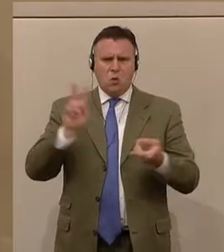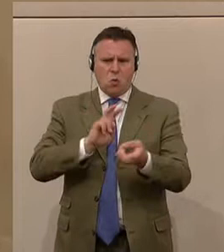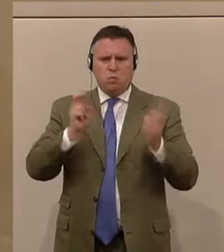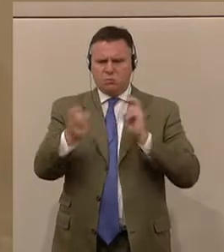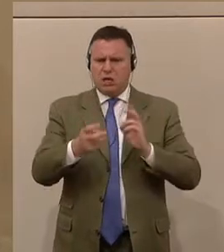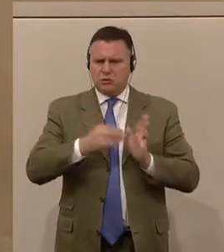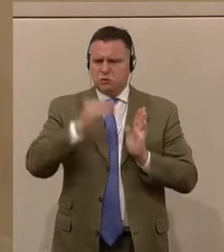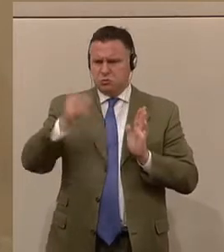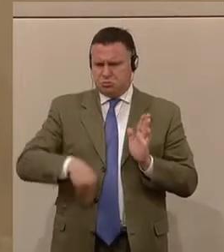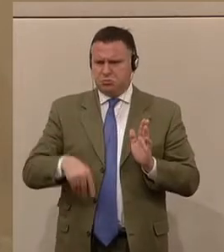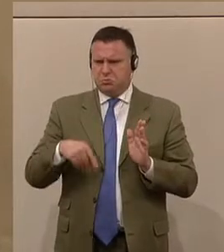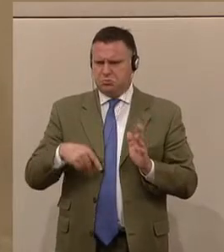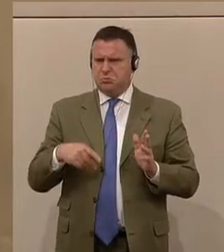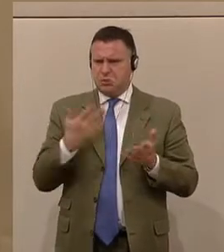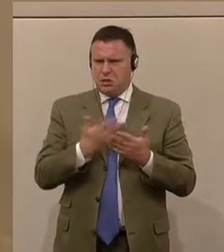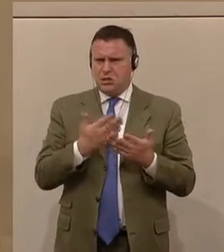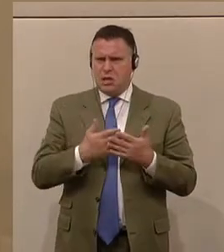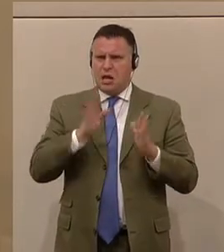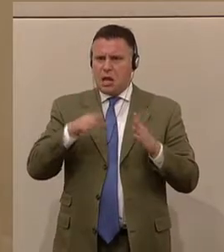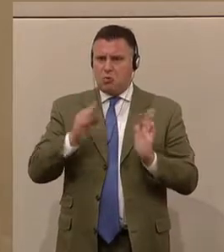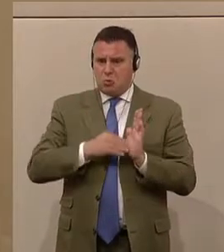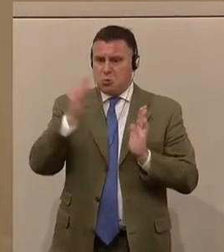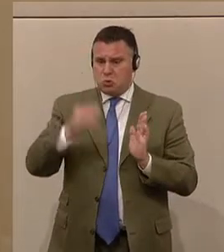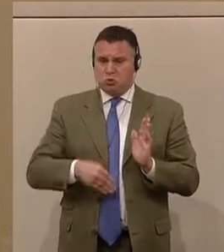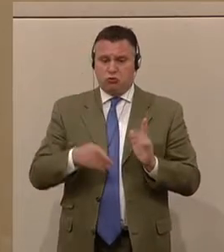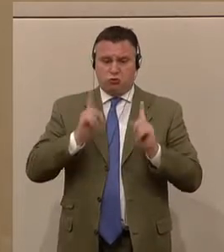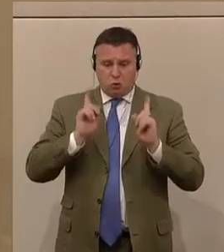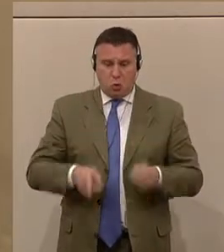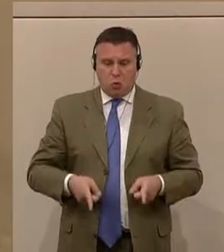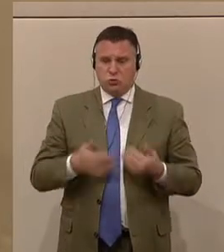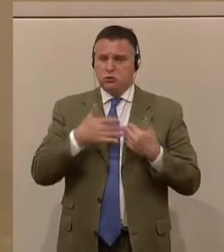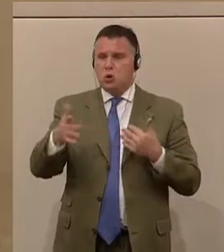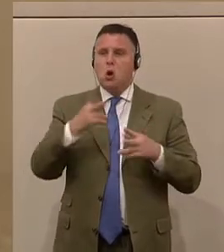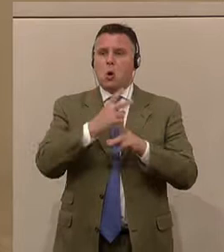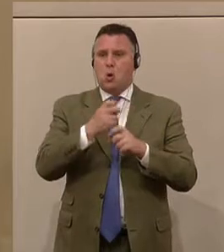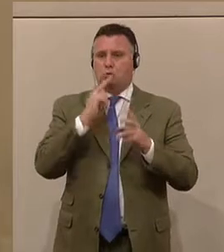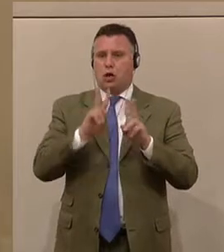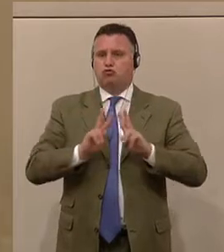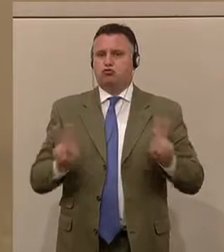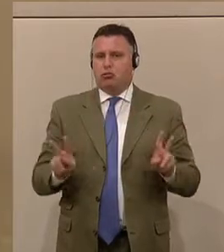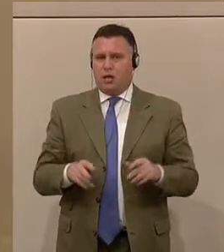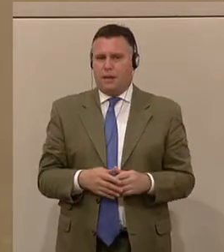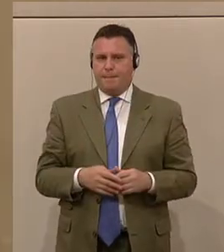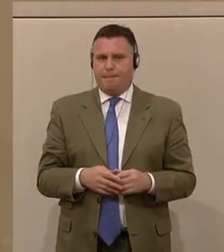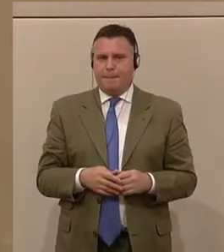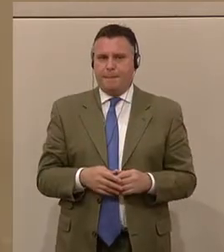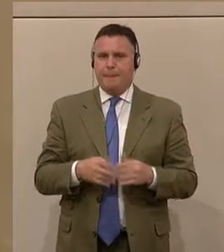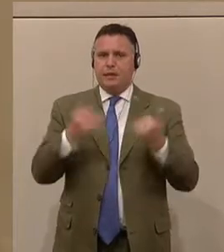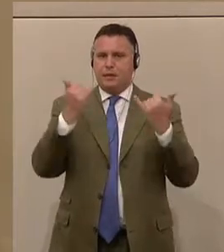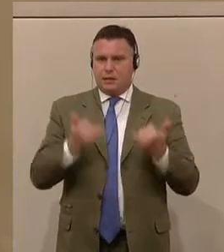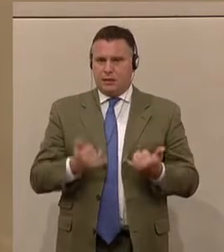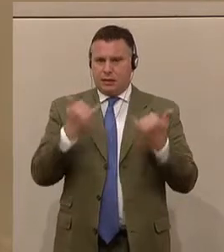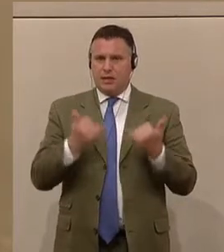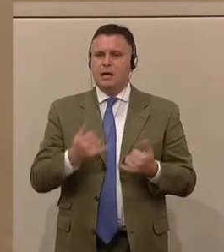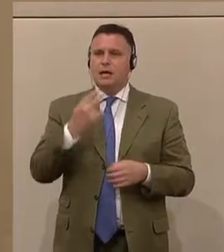haben. Aber seit der Ratifizierung in diesem Haus ist heute in Österreich leider nichts passiert. Ja, jetzt liegt eine integrierte